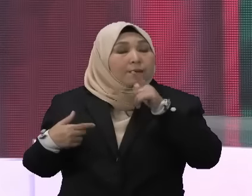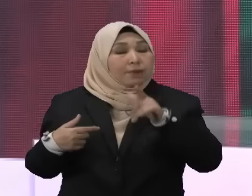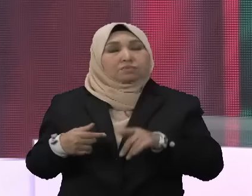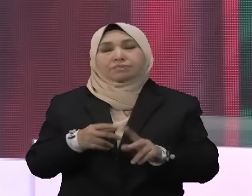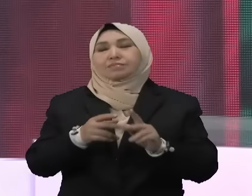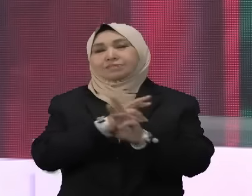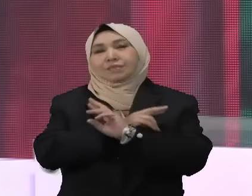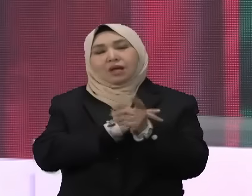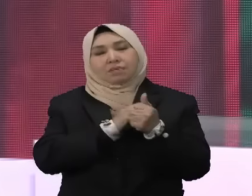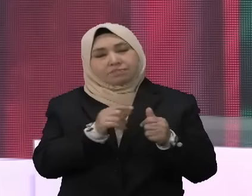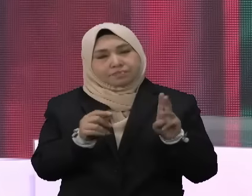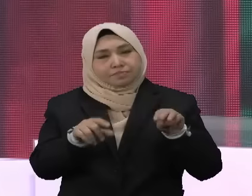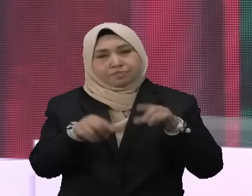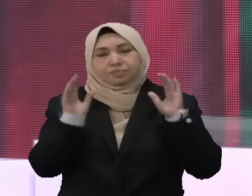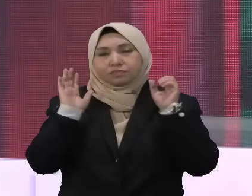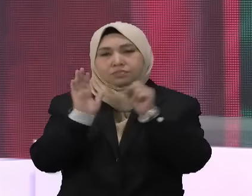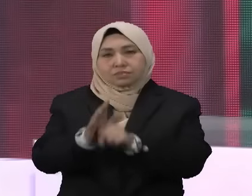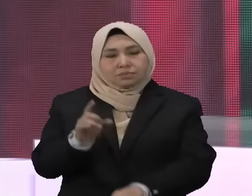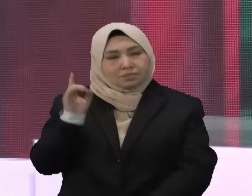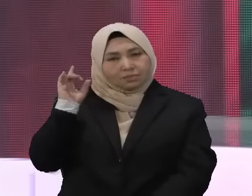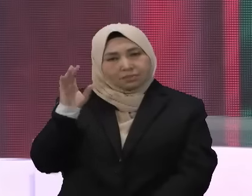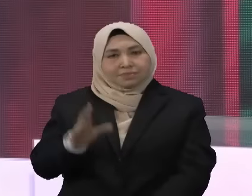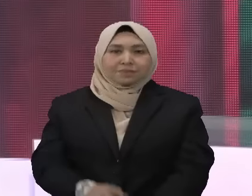sebentar. My Quran Time, Quran Salat Infaq.